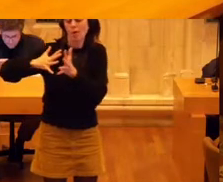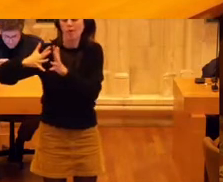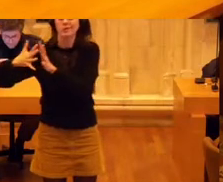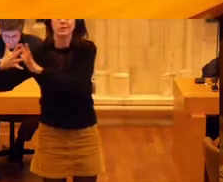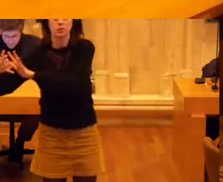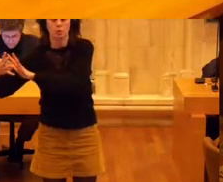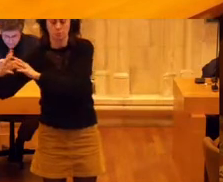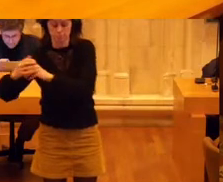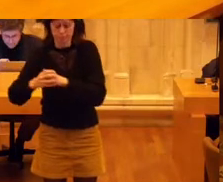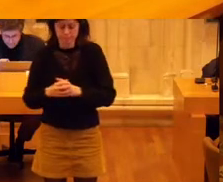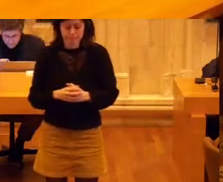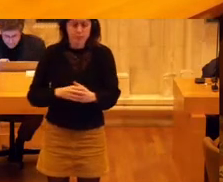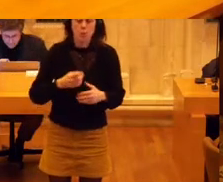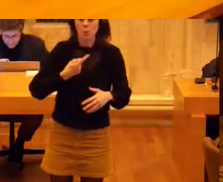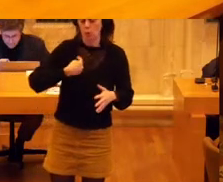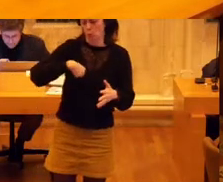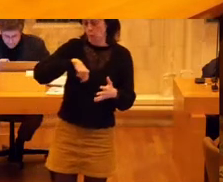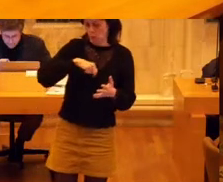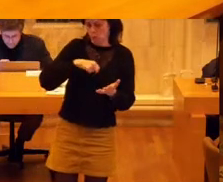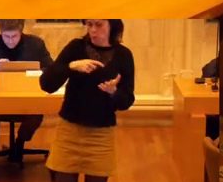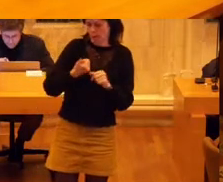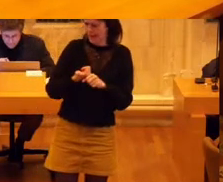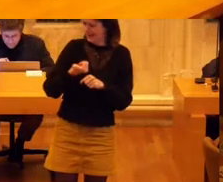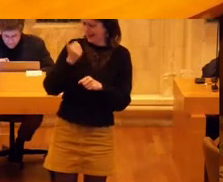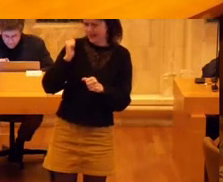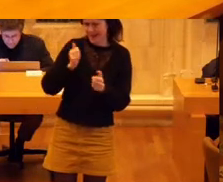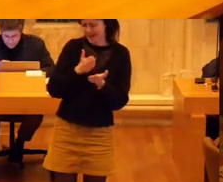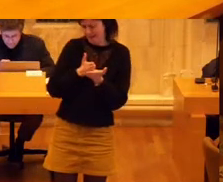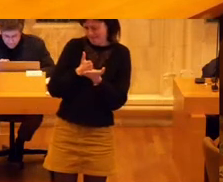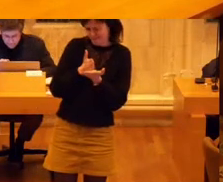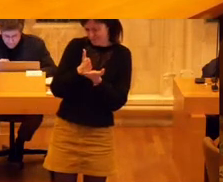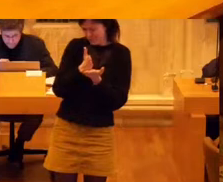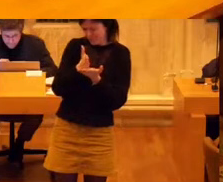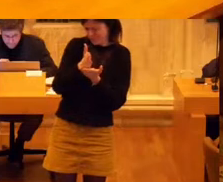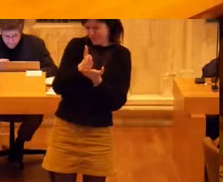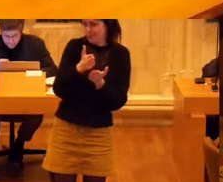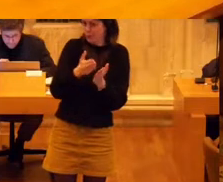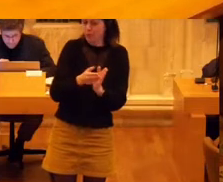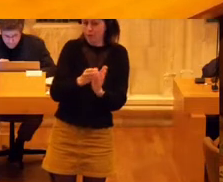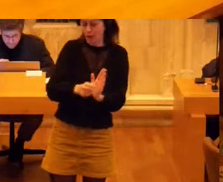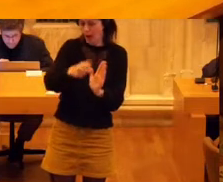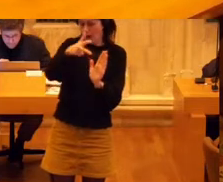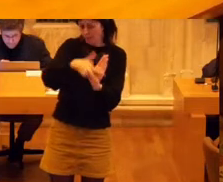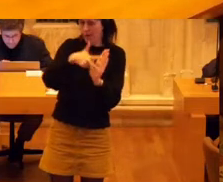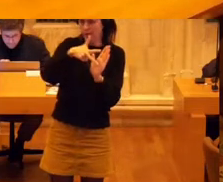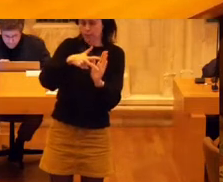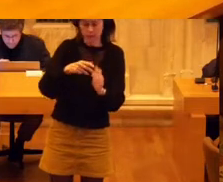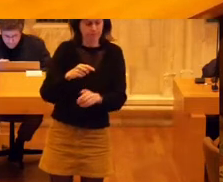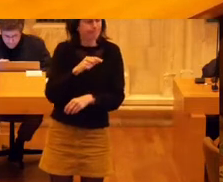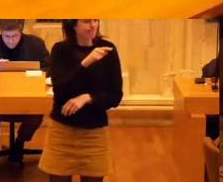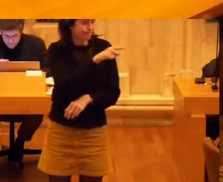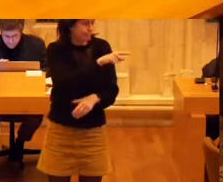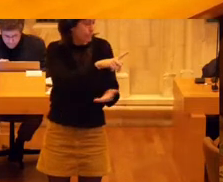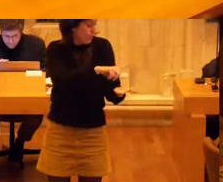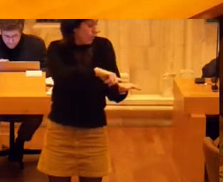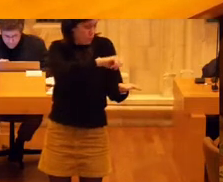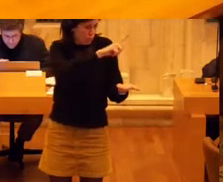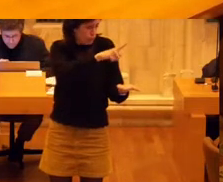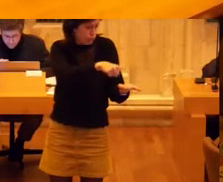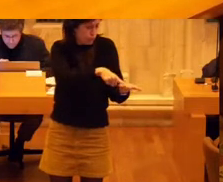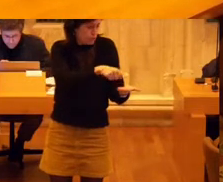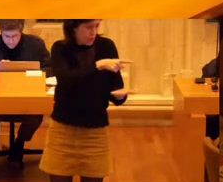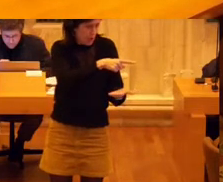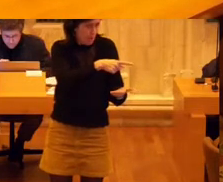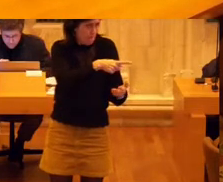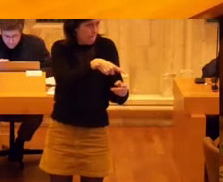dans la continuité de notre feuille de route qu'on a adoptée l'année dernière, c'est un budget qui est équivalent à celui qui était